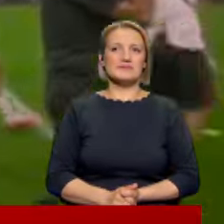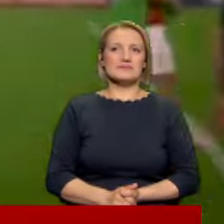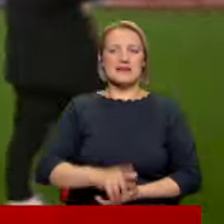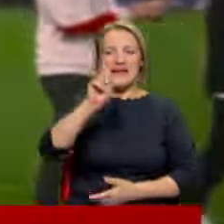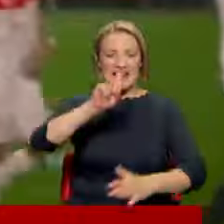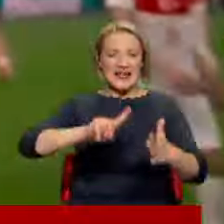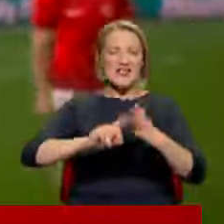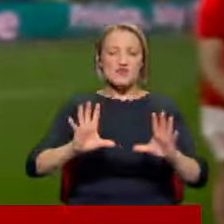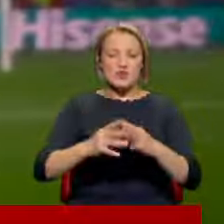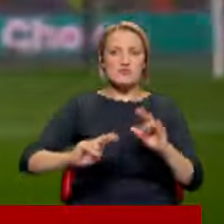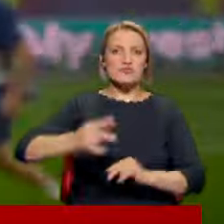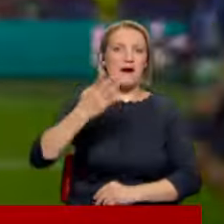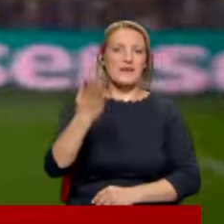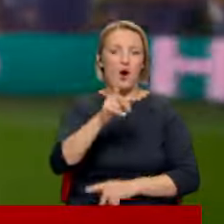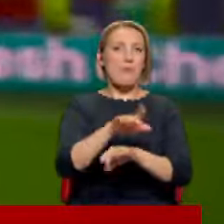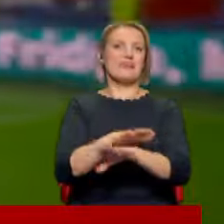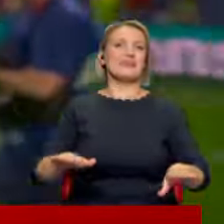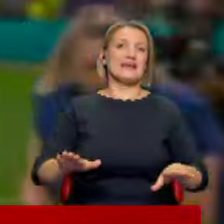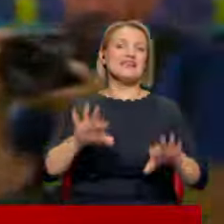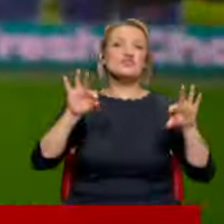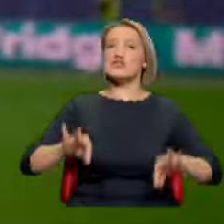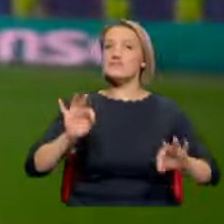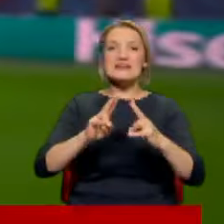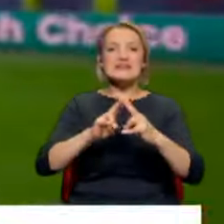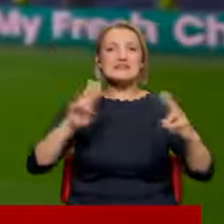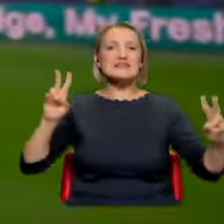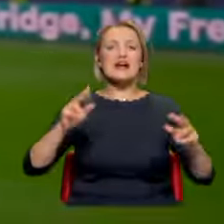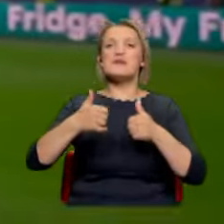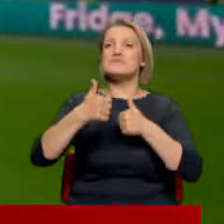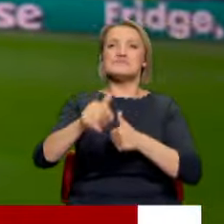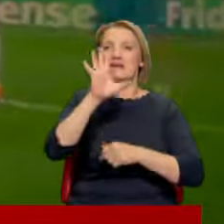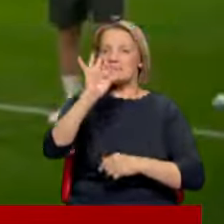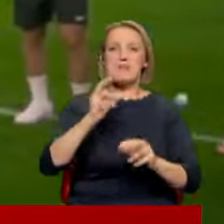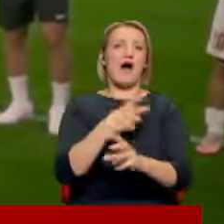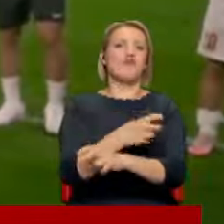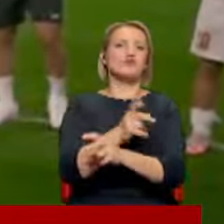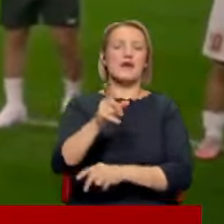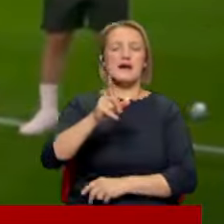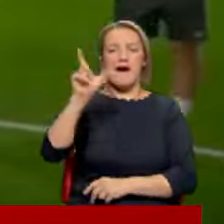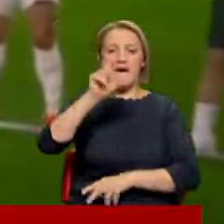İlk hedef gruptan çıkmaktı. O tamamlandı. Şimdi sırada rakip Avusturya. Ay